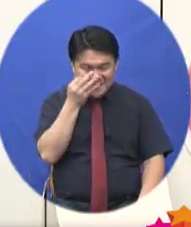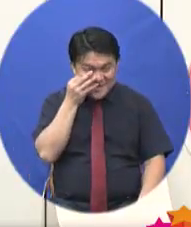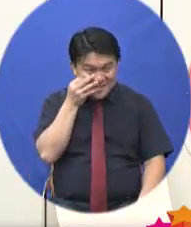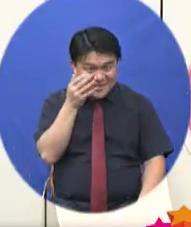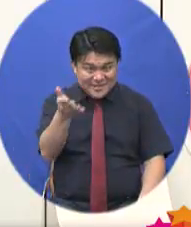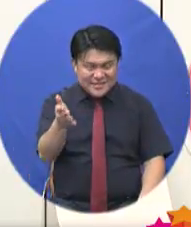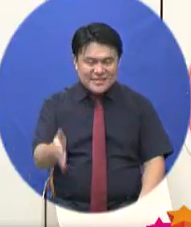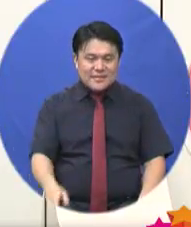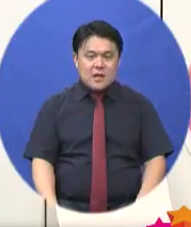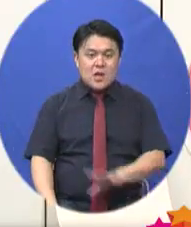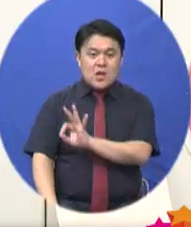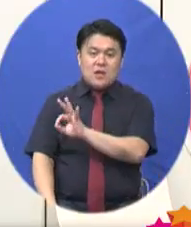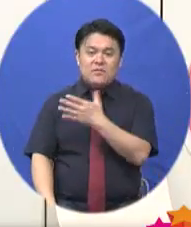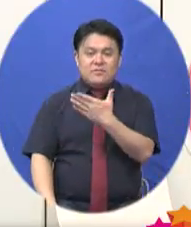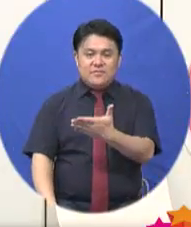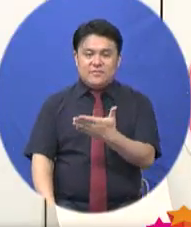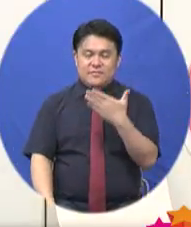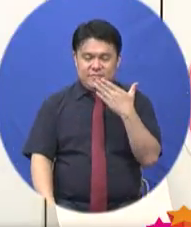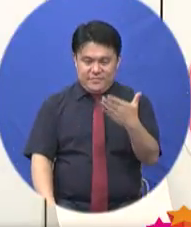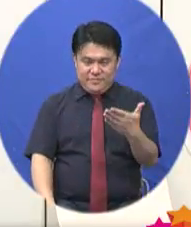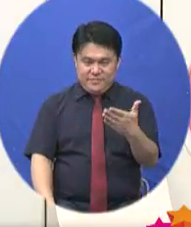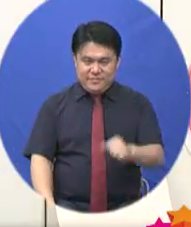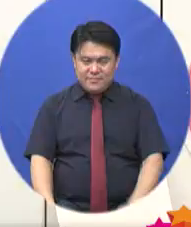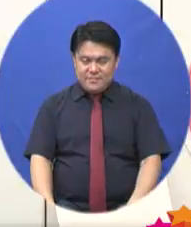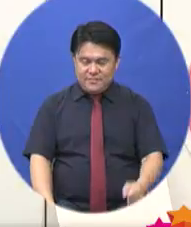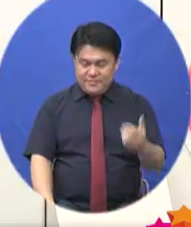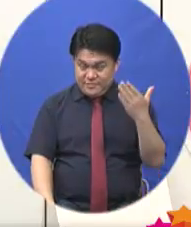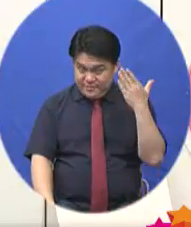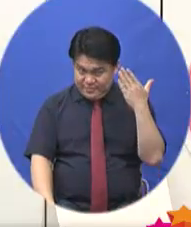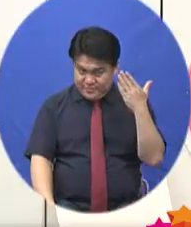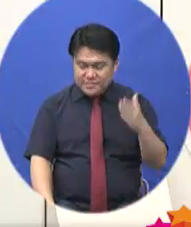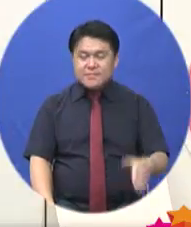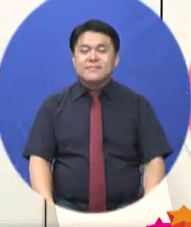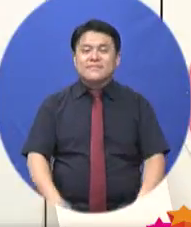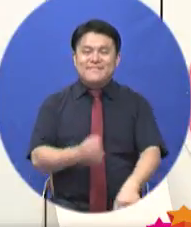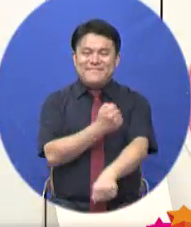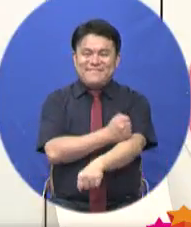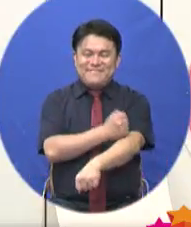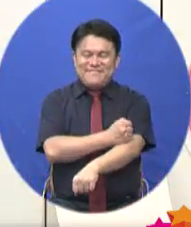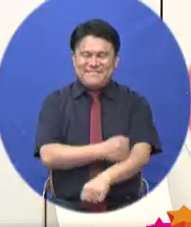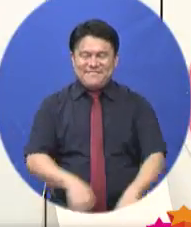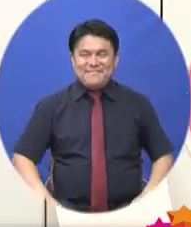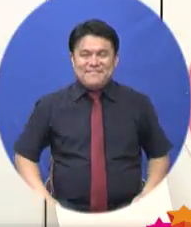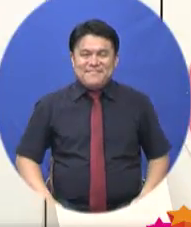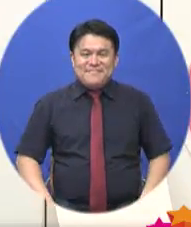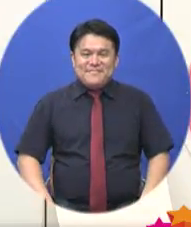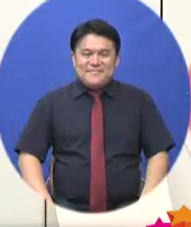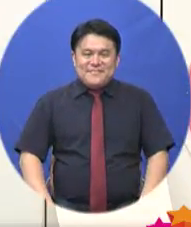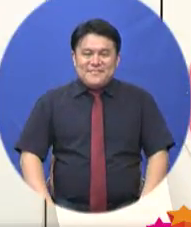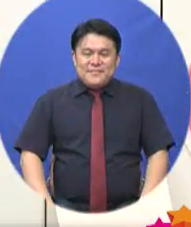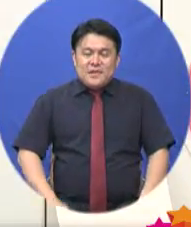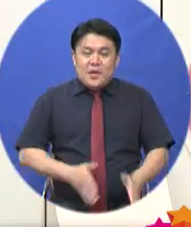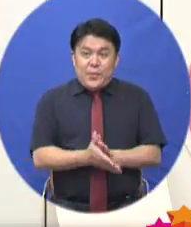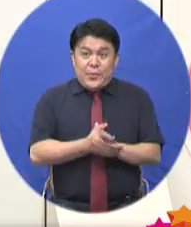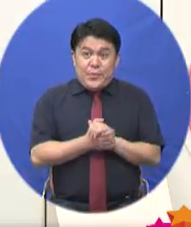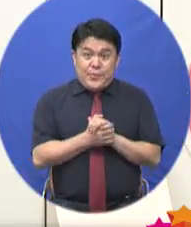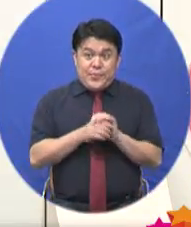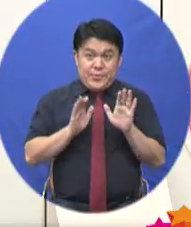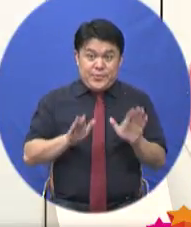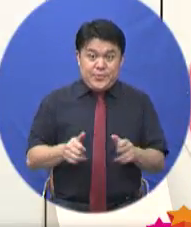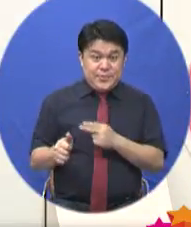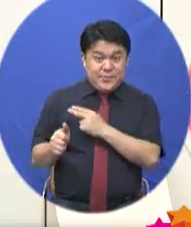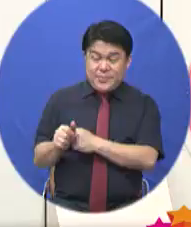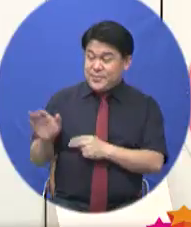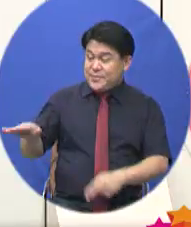점수입니다. 10점, 9점, 9점, 9점. 수고하셨습니다. 자, 이제